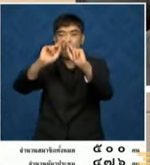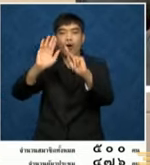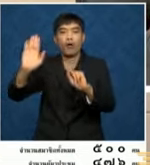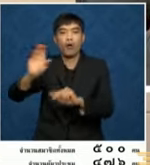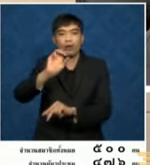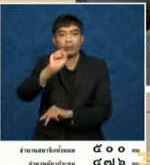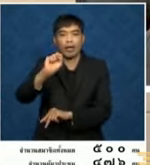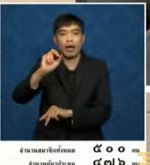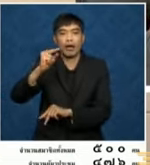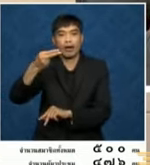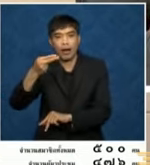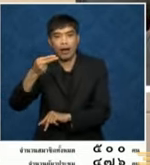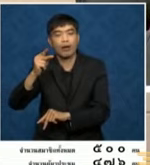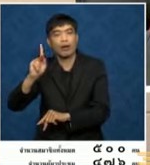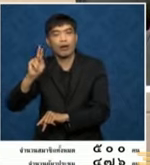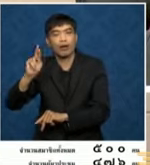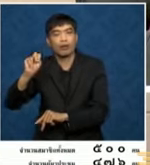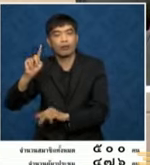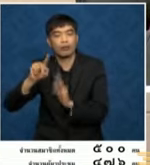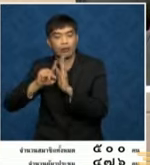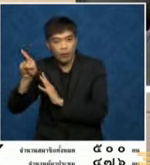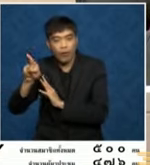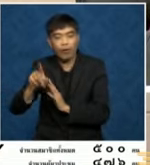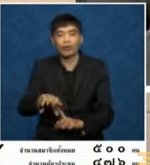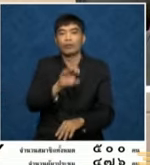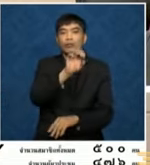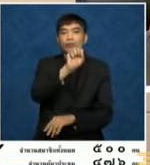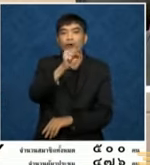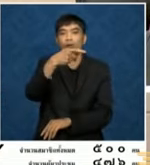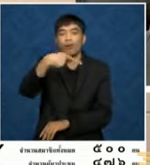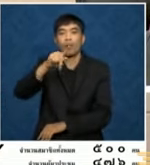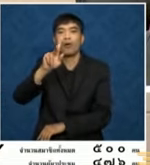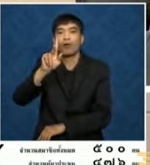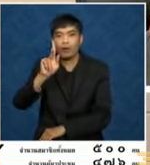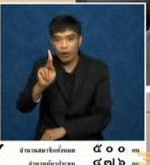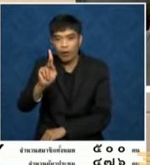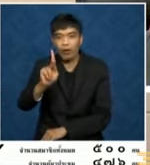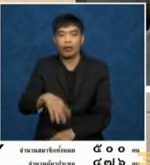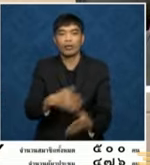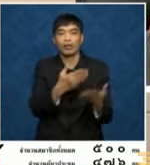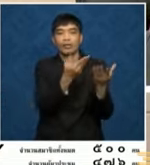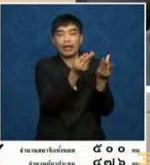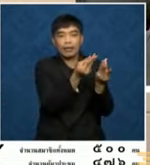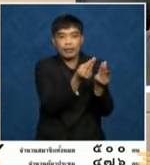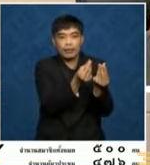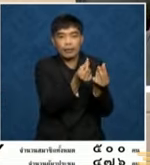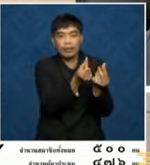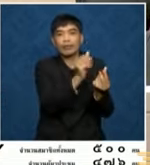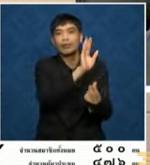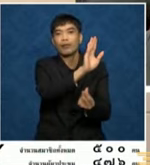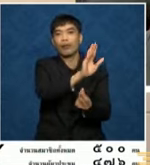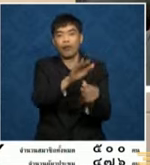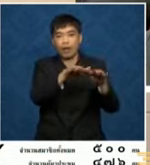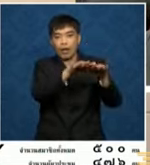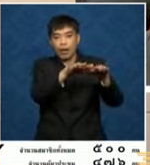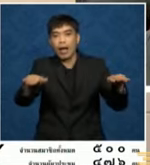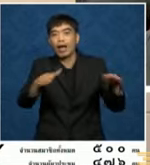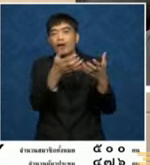คมที่ดินสปก.รับมอบที่ดินจากกรมธนารักษ์หรือที่เราเรียกว่าที่ราชพั